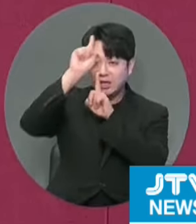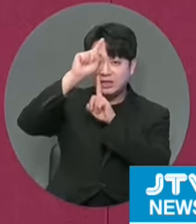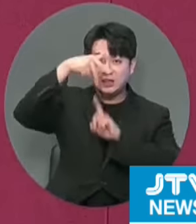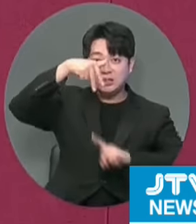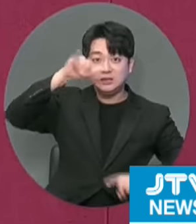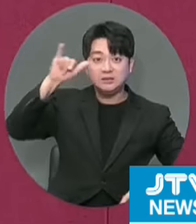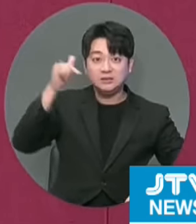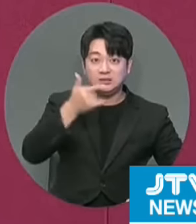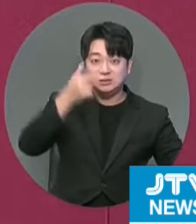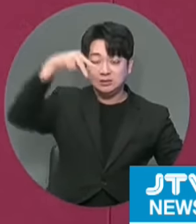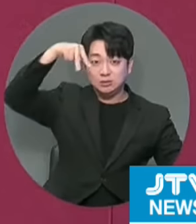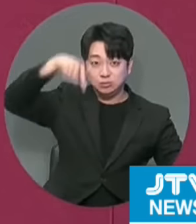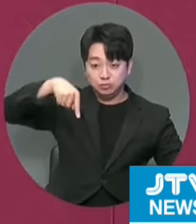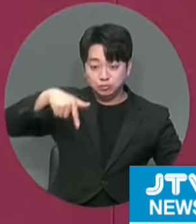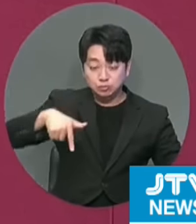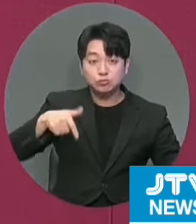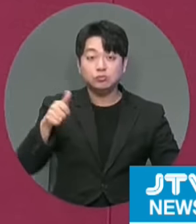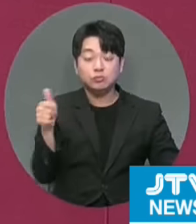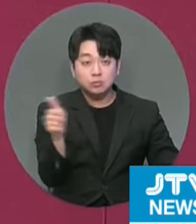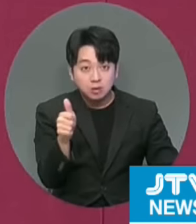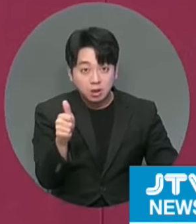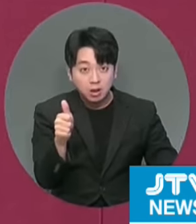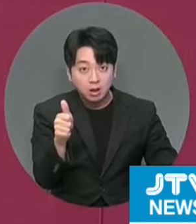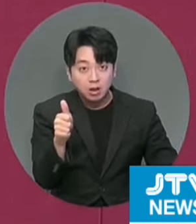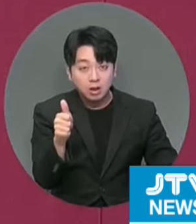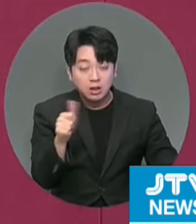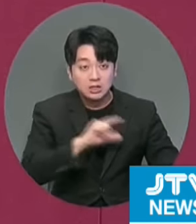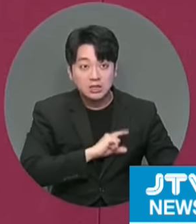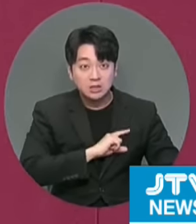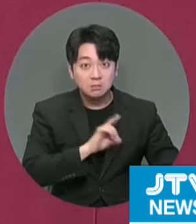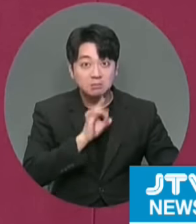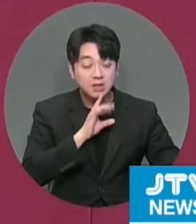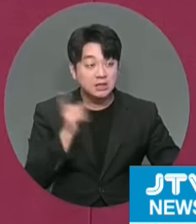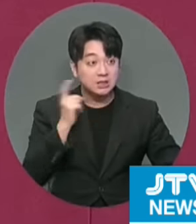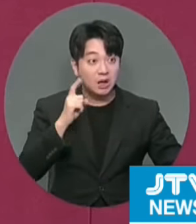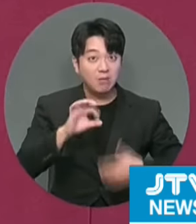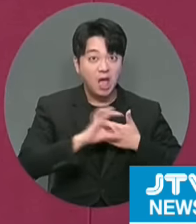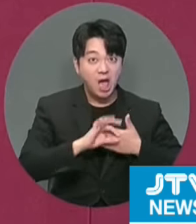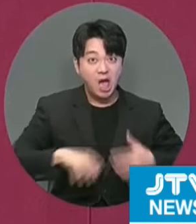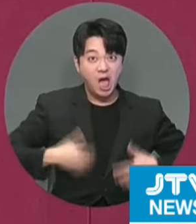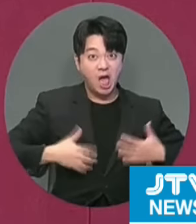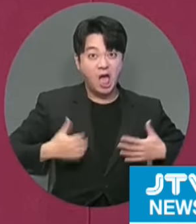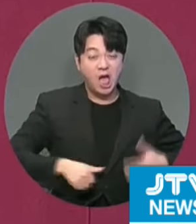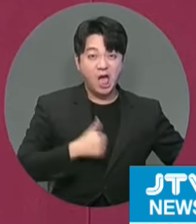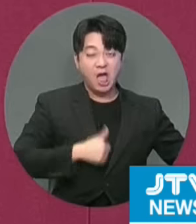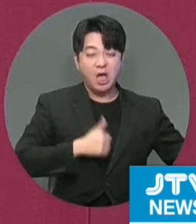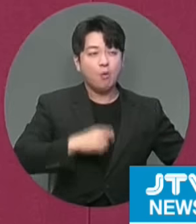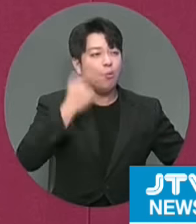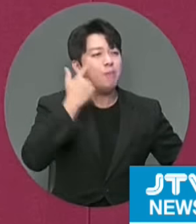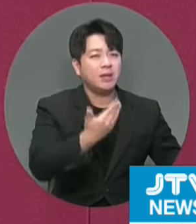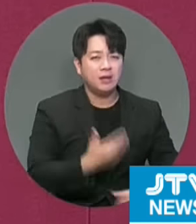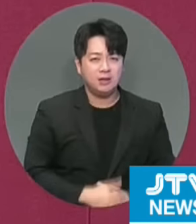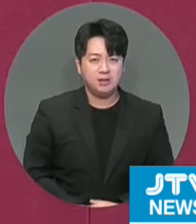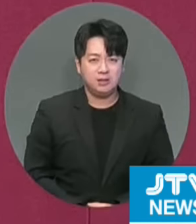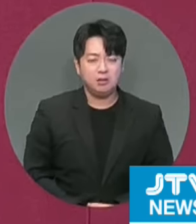이진숙과 방통위원 이야기만 나오면 이렇게 과민 반응입니까? 왜